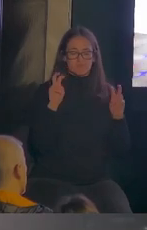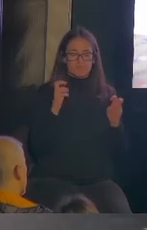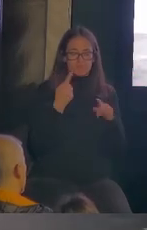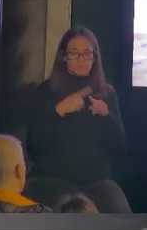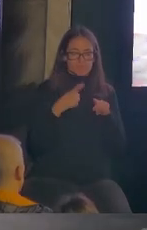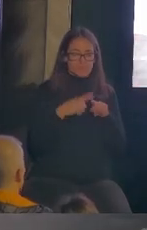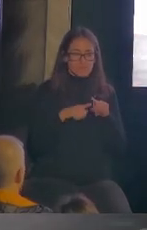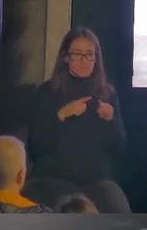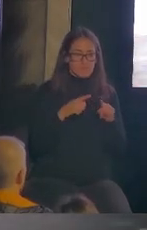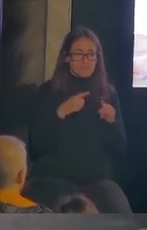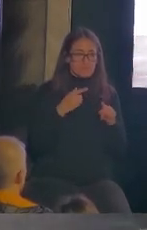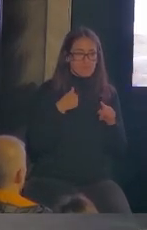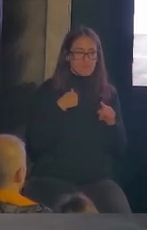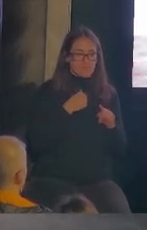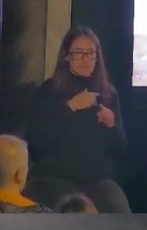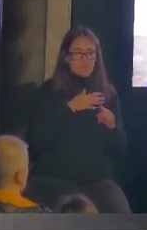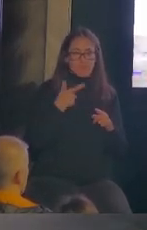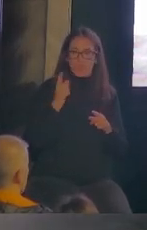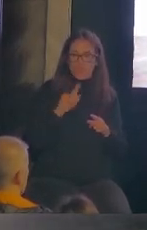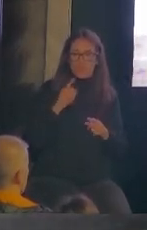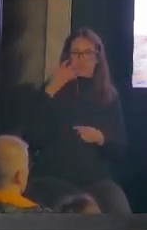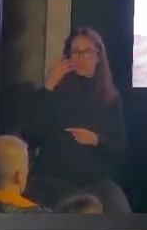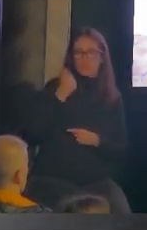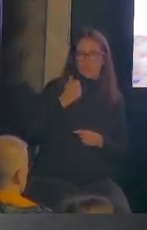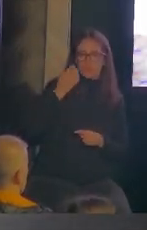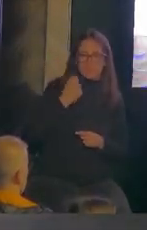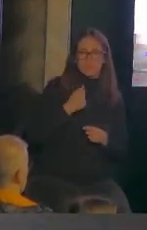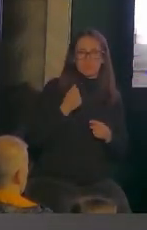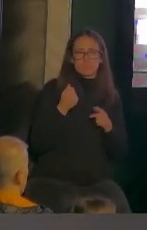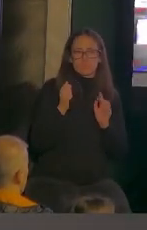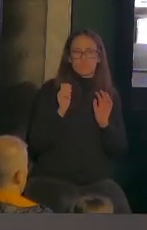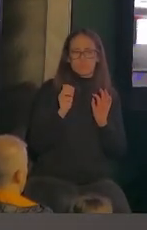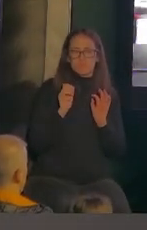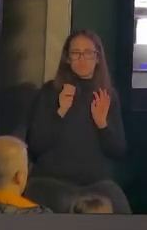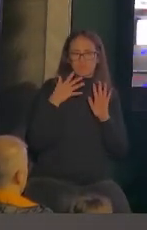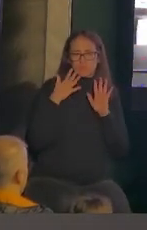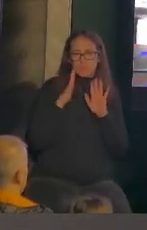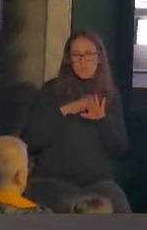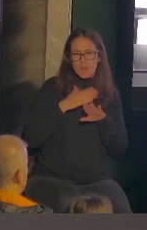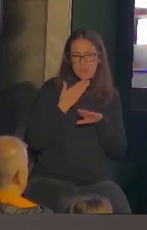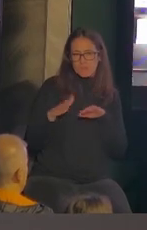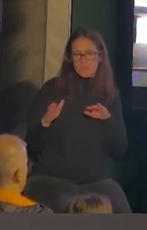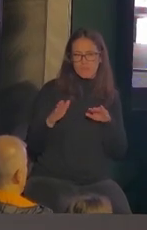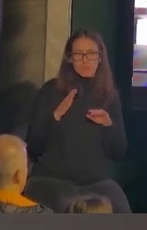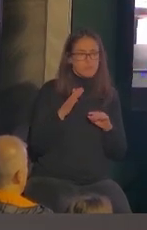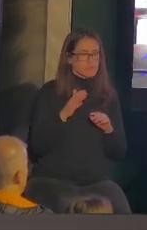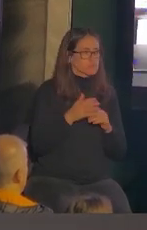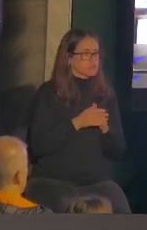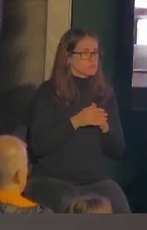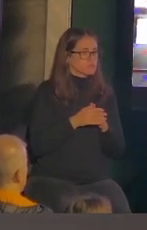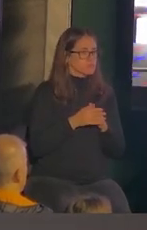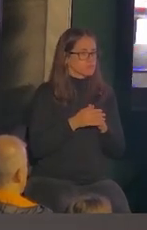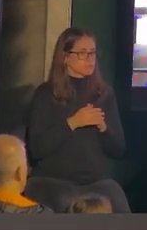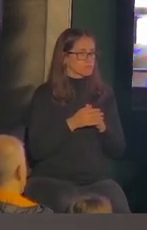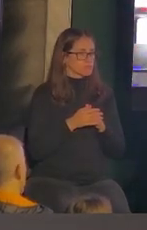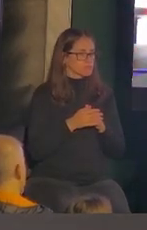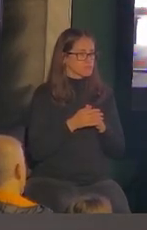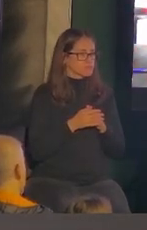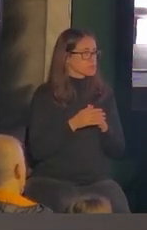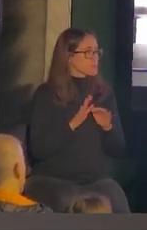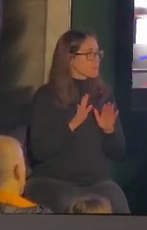perquè no volíem treballar amb lactosa, no volia el gust del làctic, però amb això. El que sí que igual per